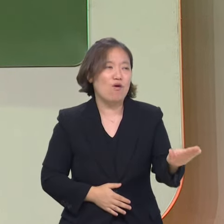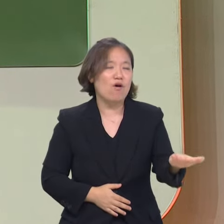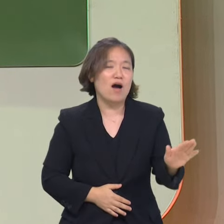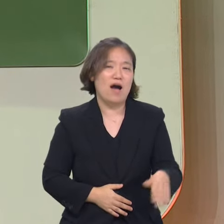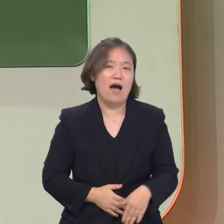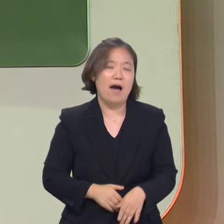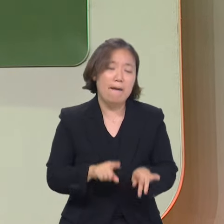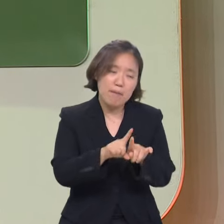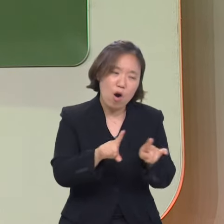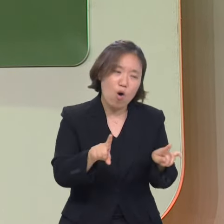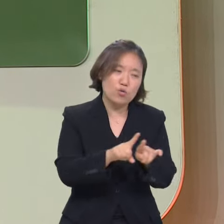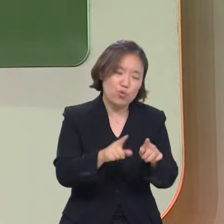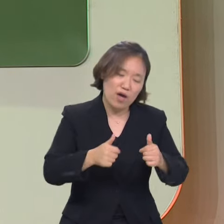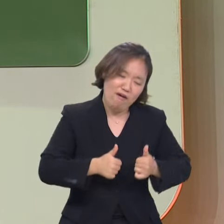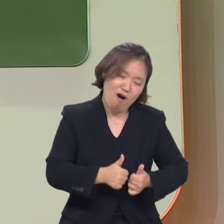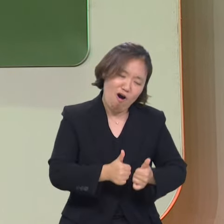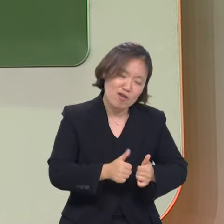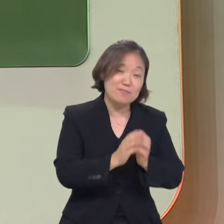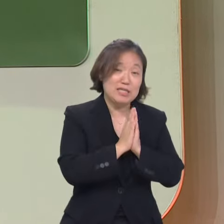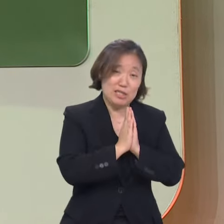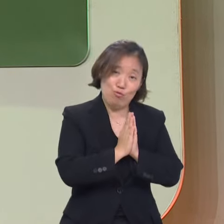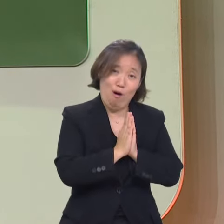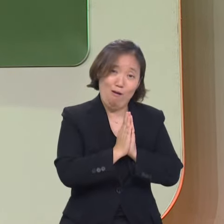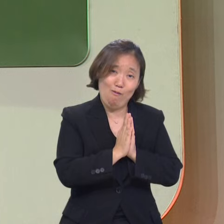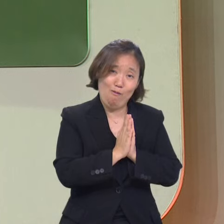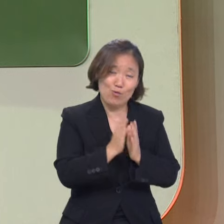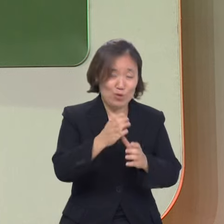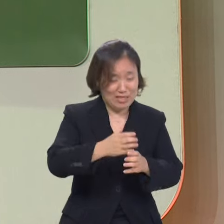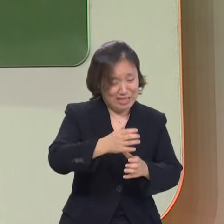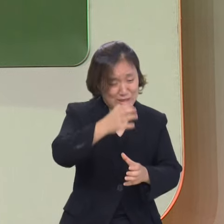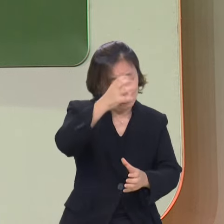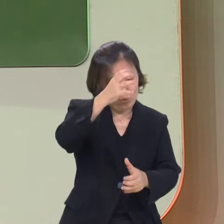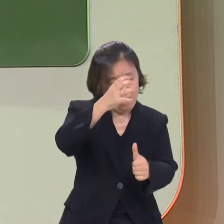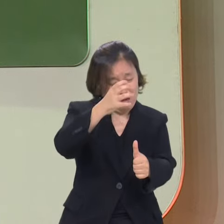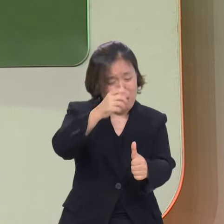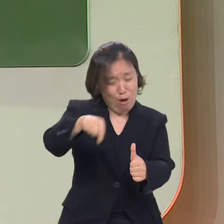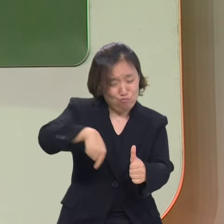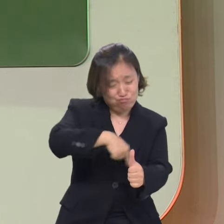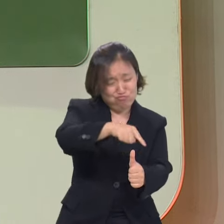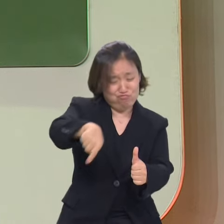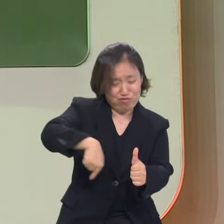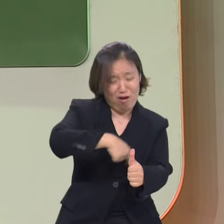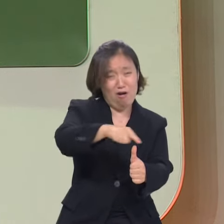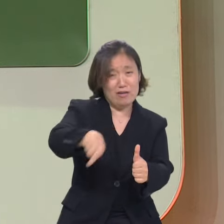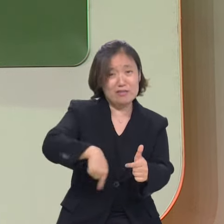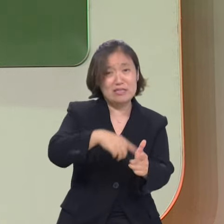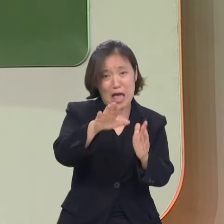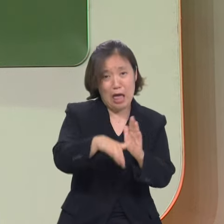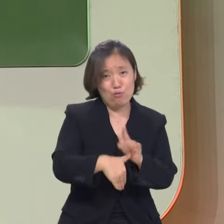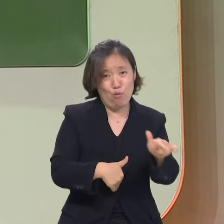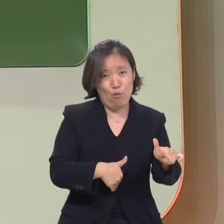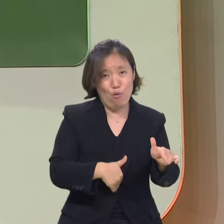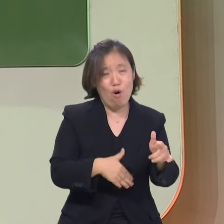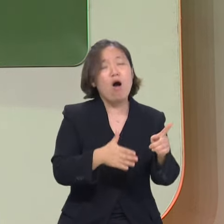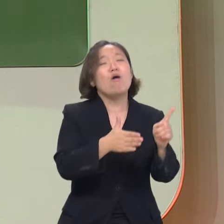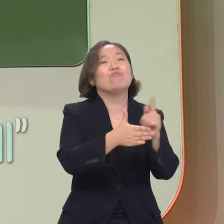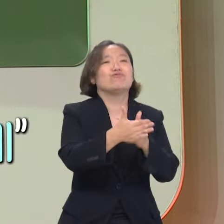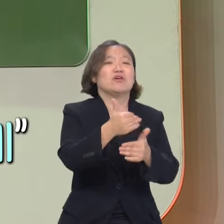평상시에 열심히 기도를 하고 지둥에 묶였을 때에도 그 부처님을 향한 그 기도의